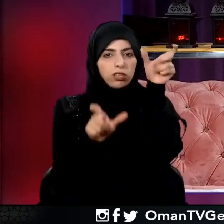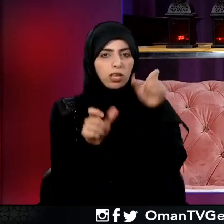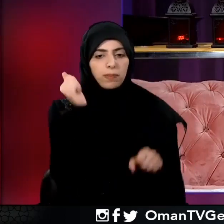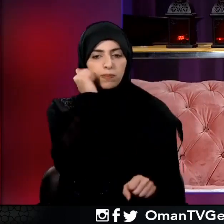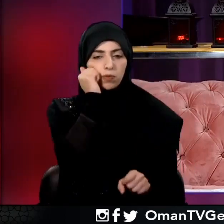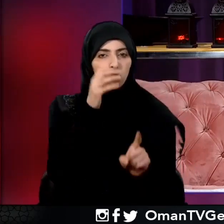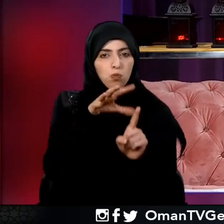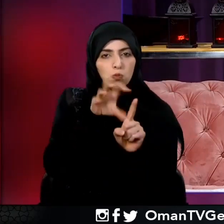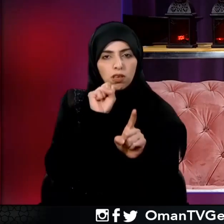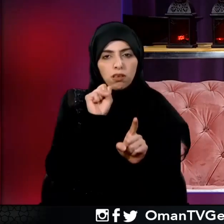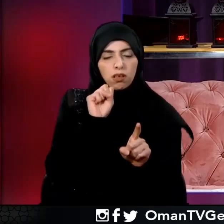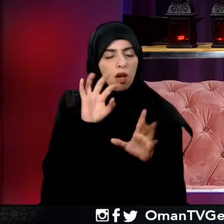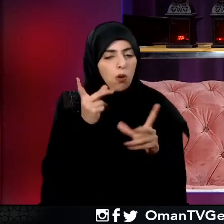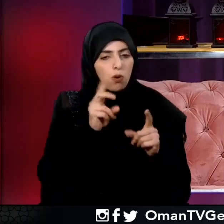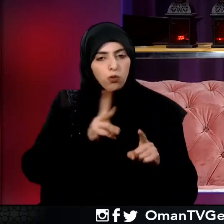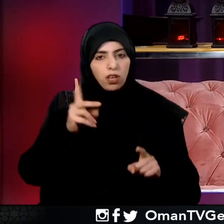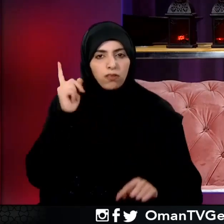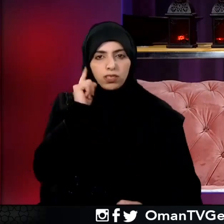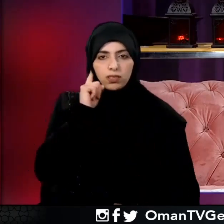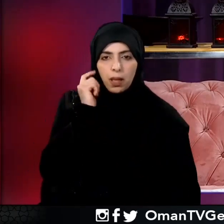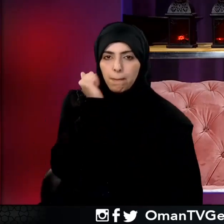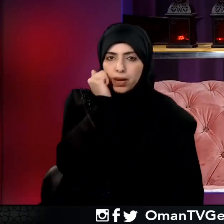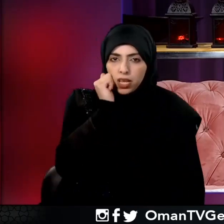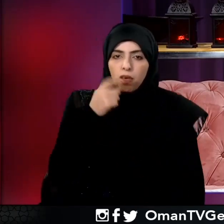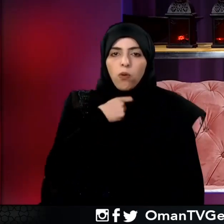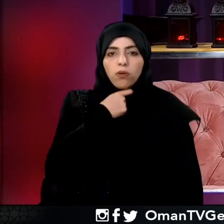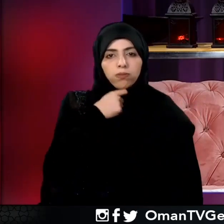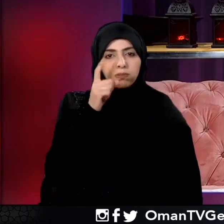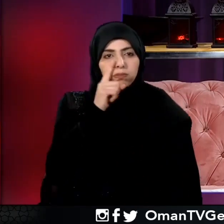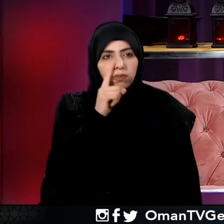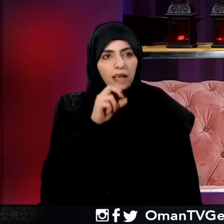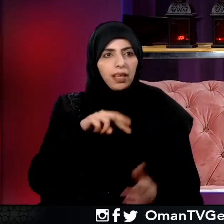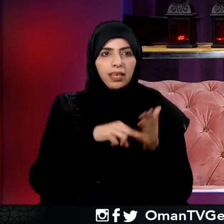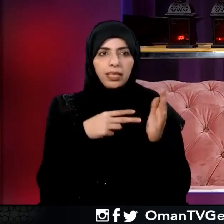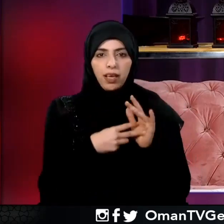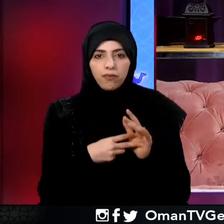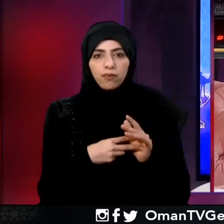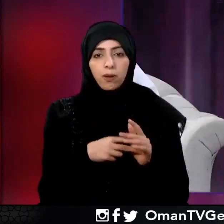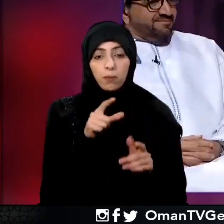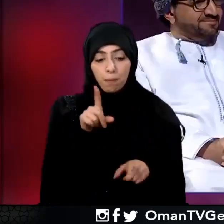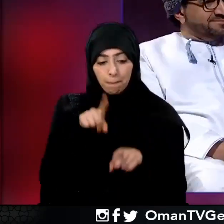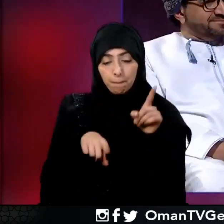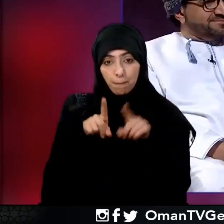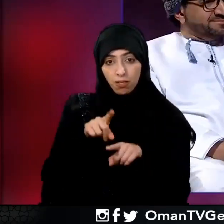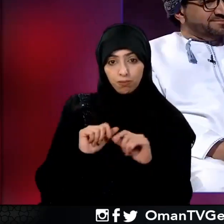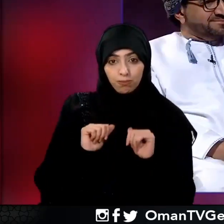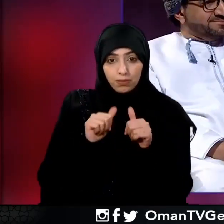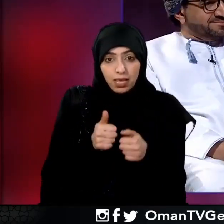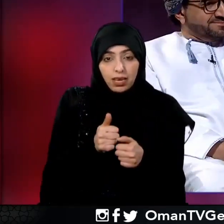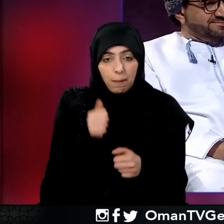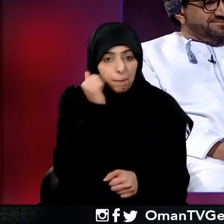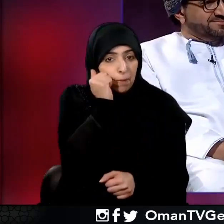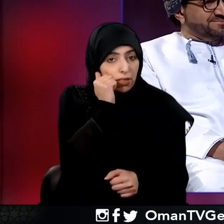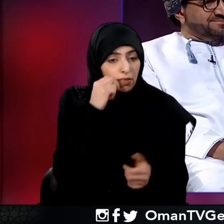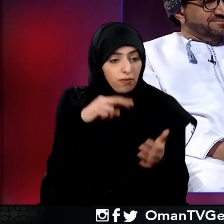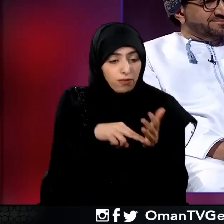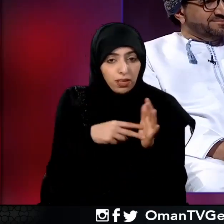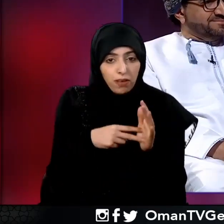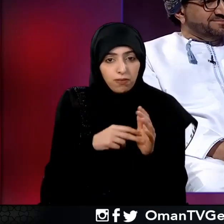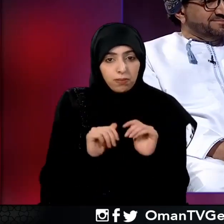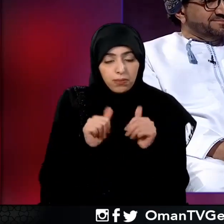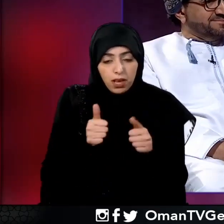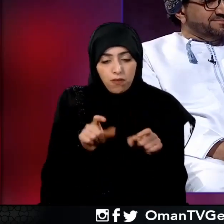تصيب الناس في الأذن والأنف والحنجرة. طيب دكتور، الأعراض الكوفيد 19